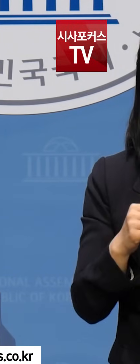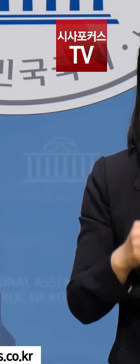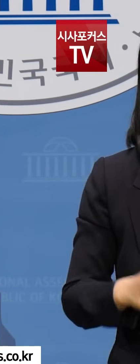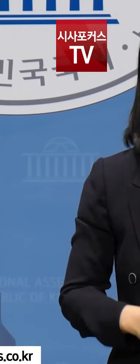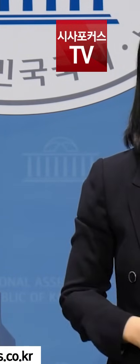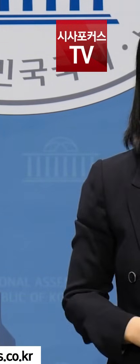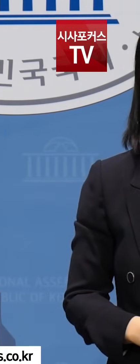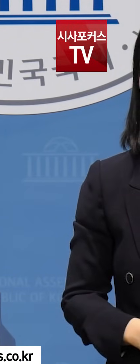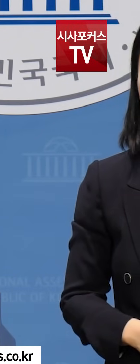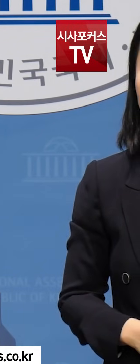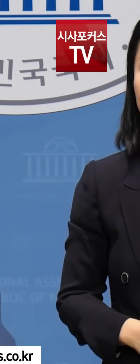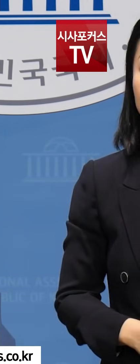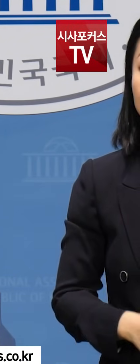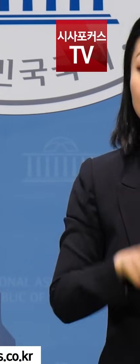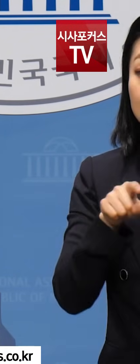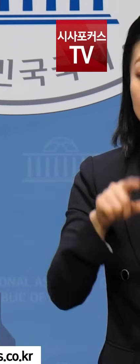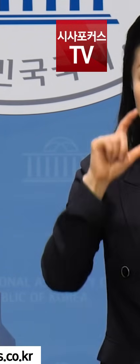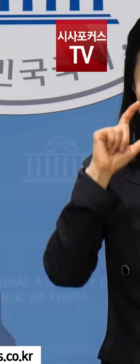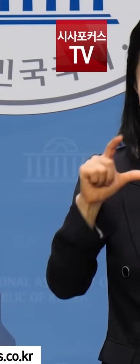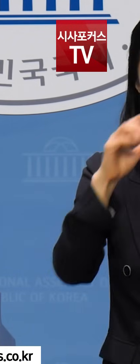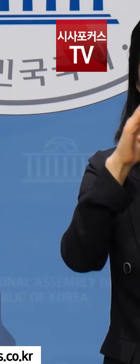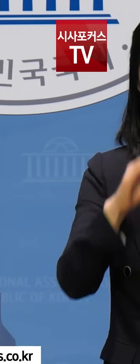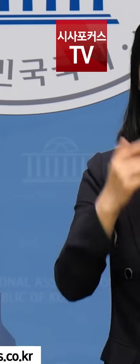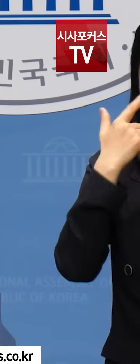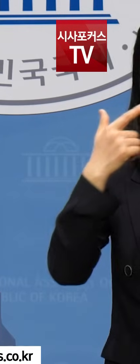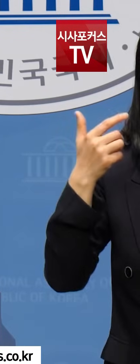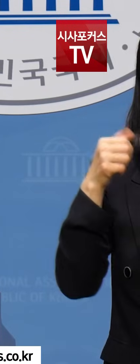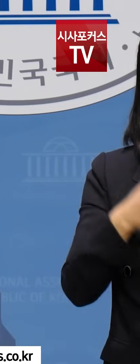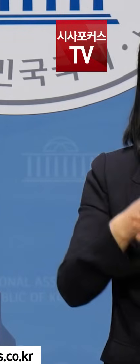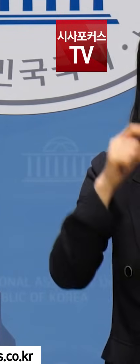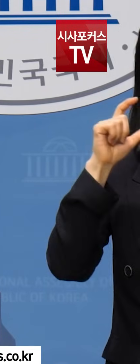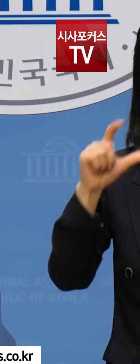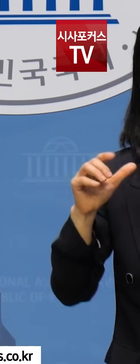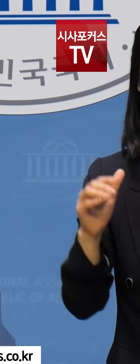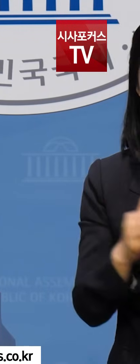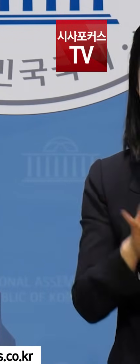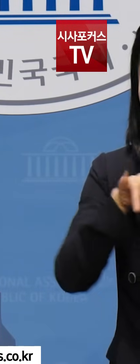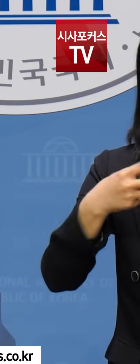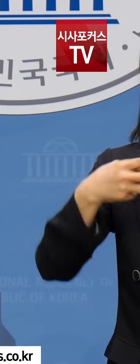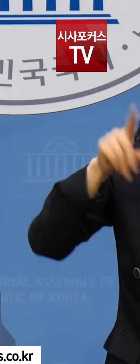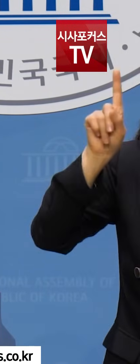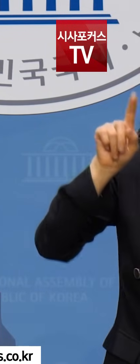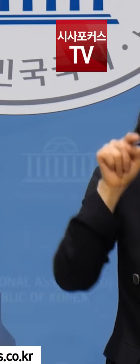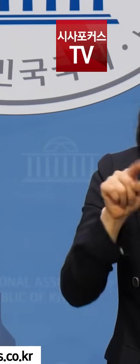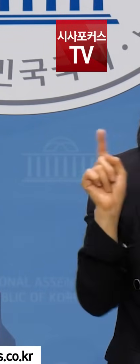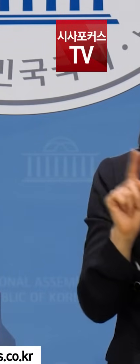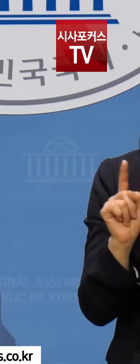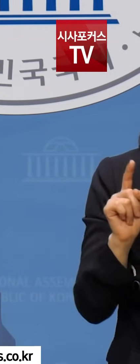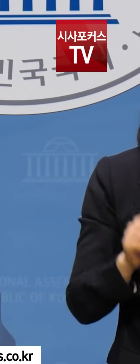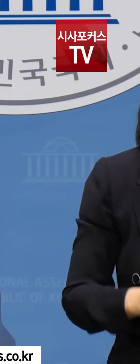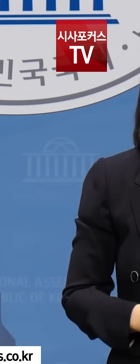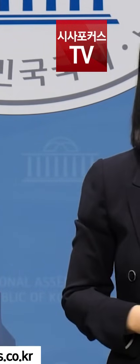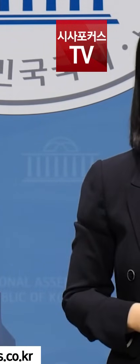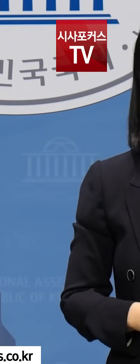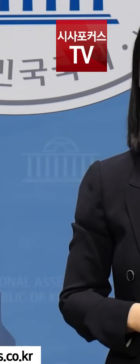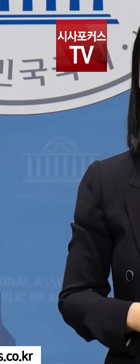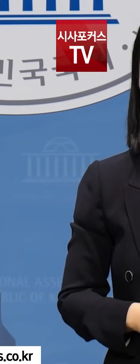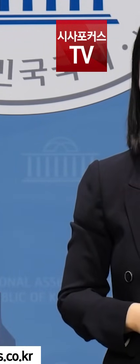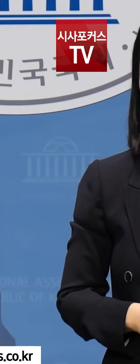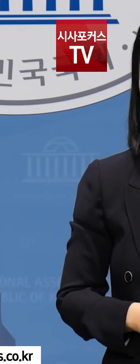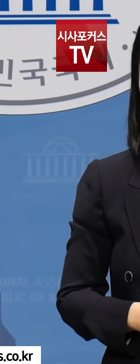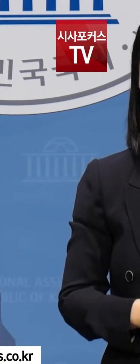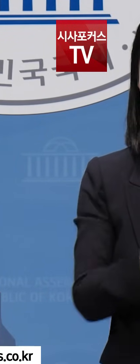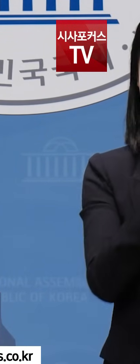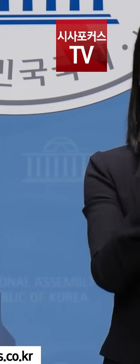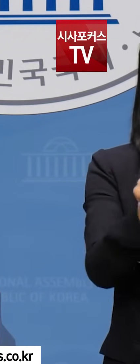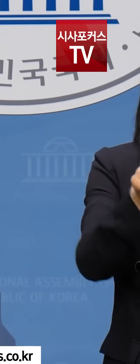있습니다. 그 판결은 확정되었습니다. 그 빌라는 아까 말씀드린 바와 마찬가지로